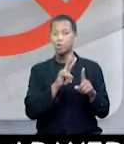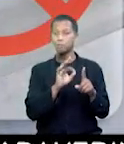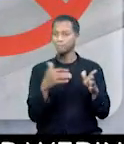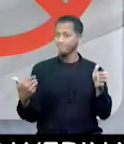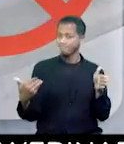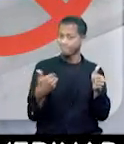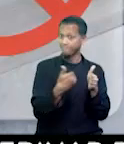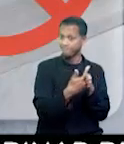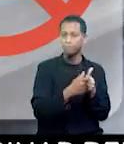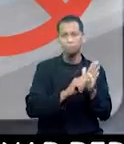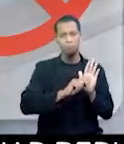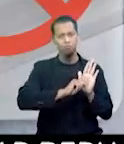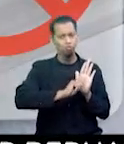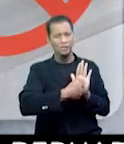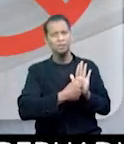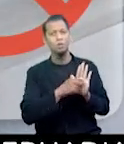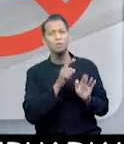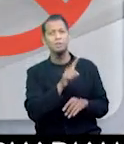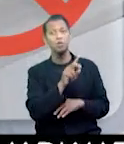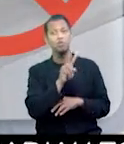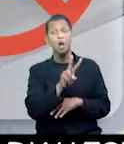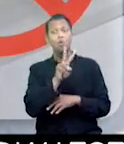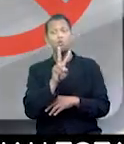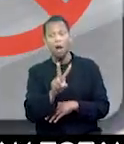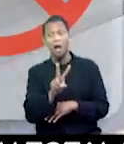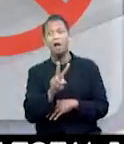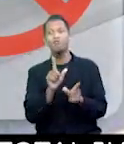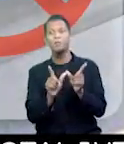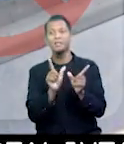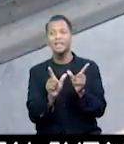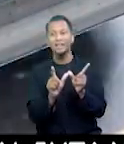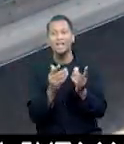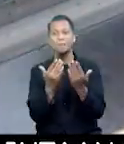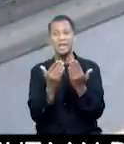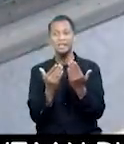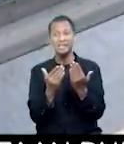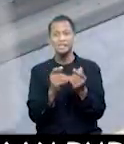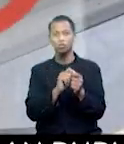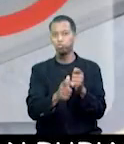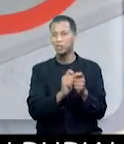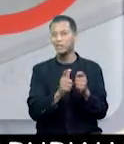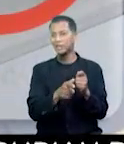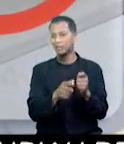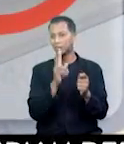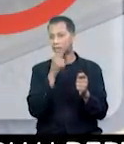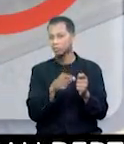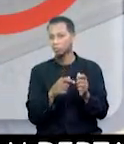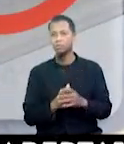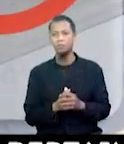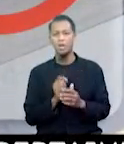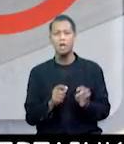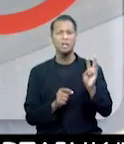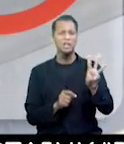sebanyak 1.222 situs binary option judi berkedok trading. Selain itu, sebanyak 336